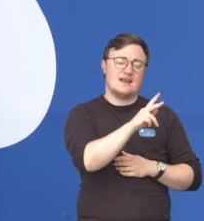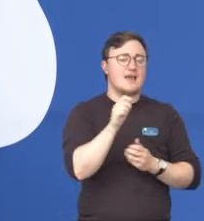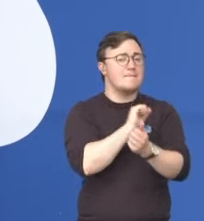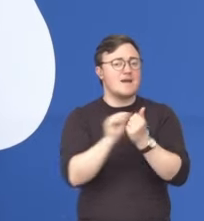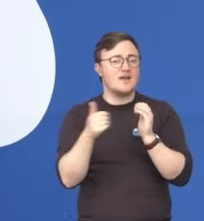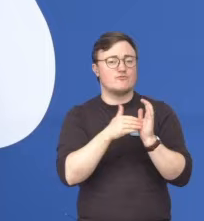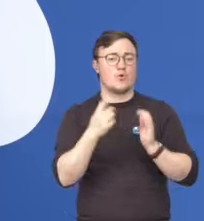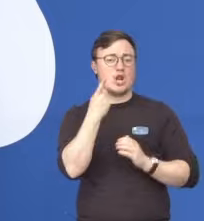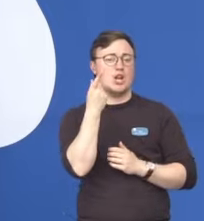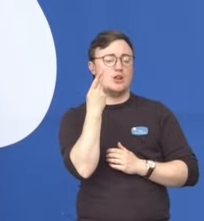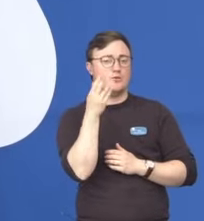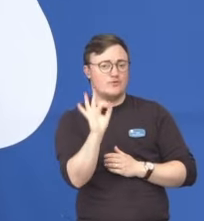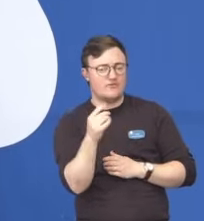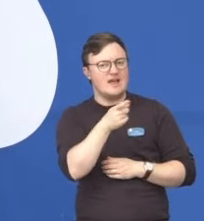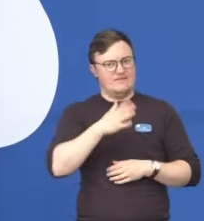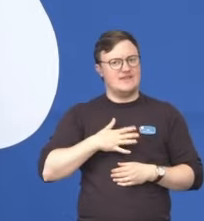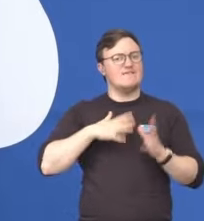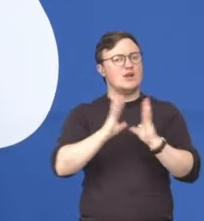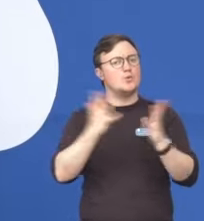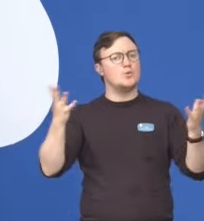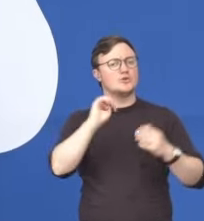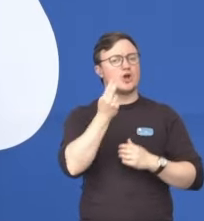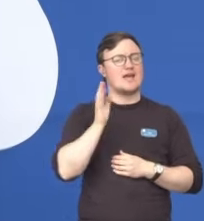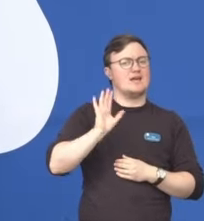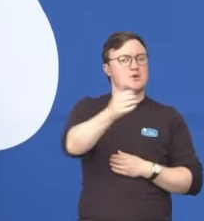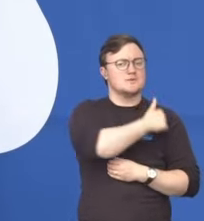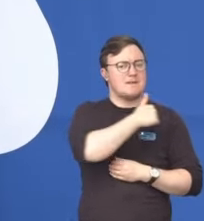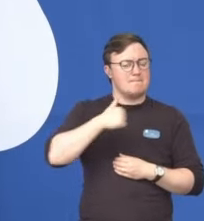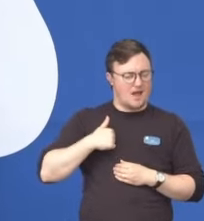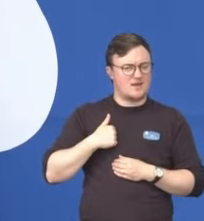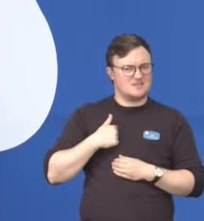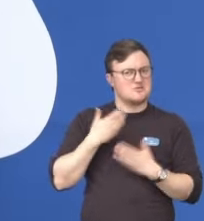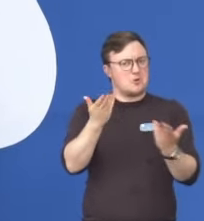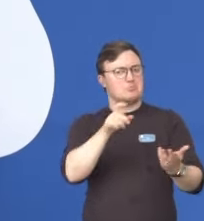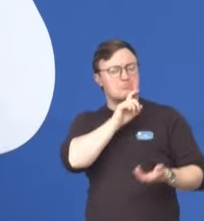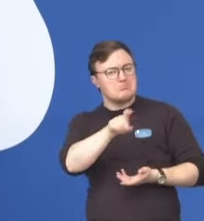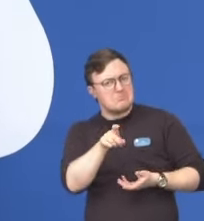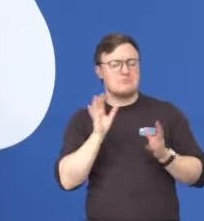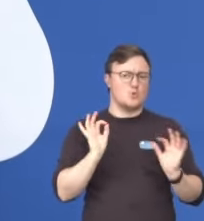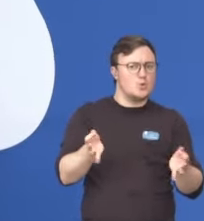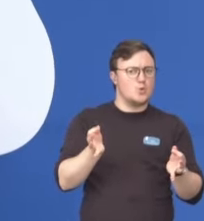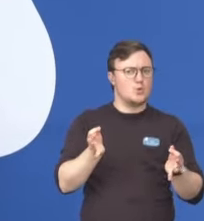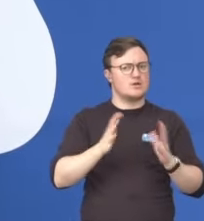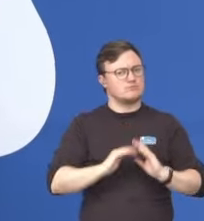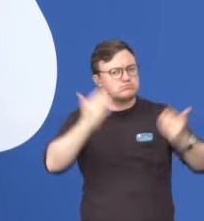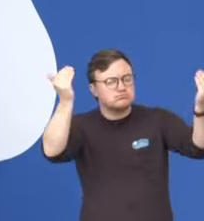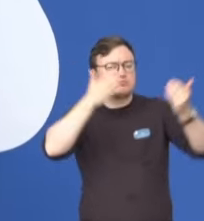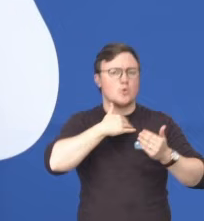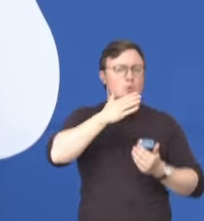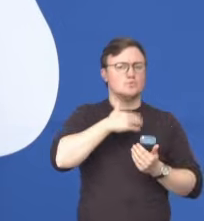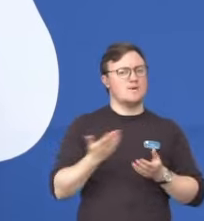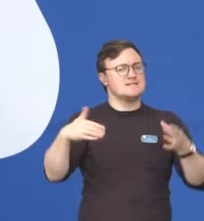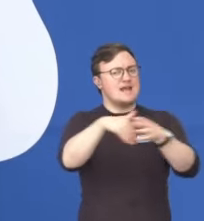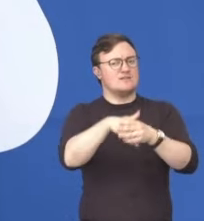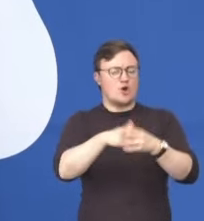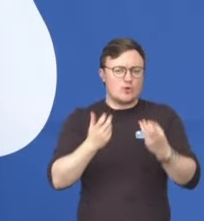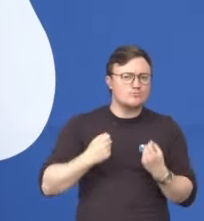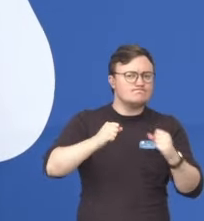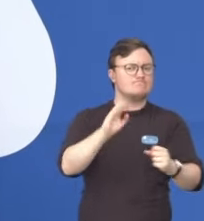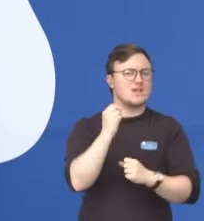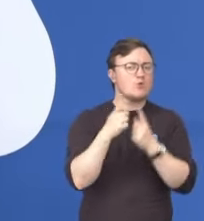nämna att ni ville utöka EUs mandat, så jag tycker att du får vara näst på tur. Hur ska vi öka ungas deltagande och engagemang i just